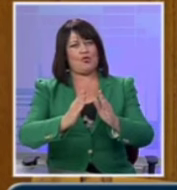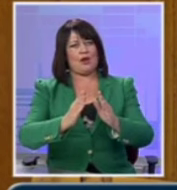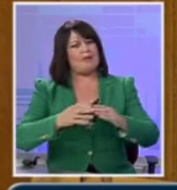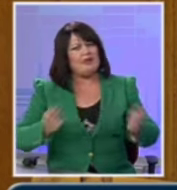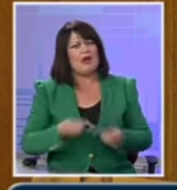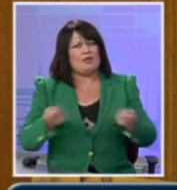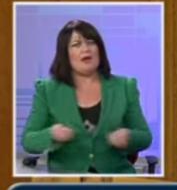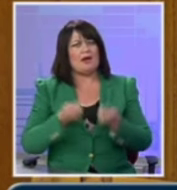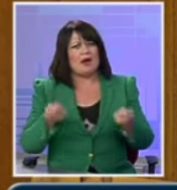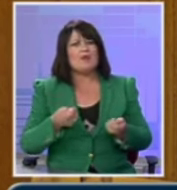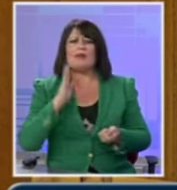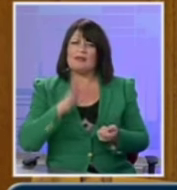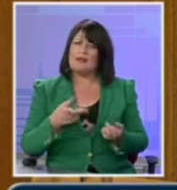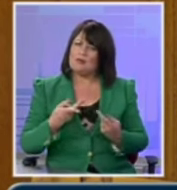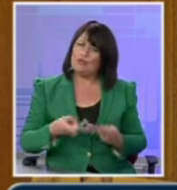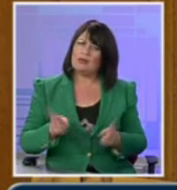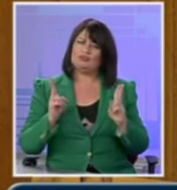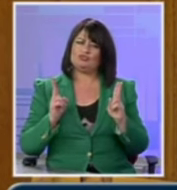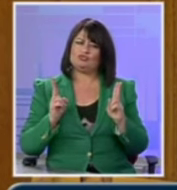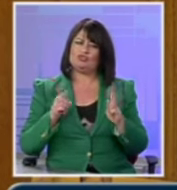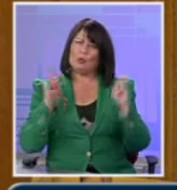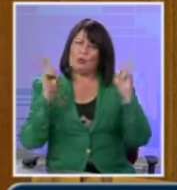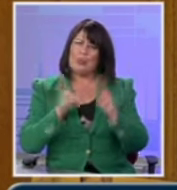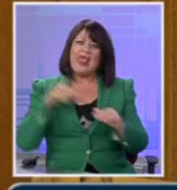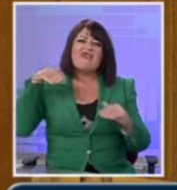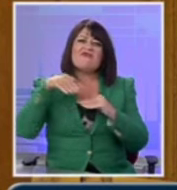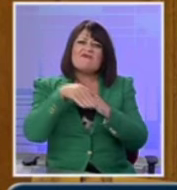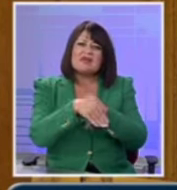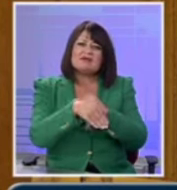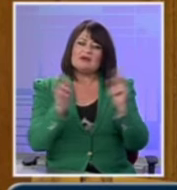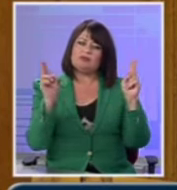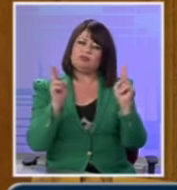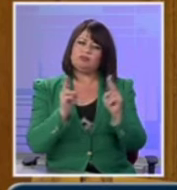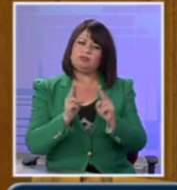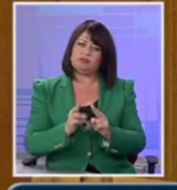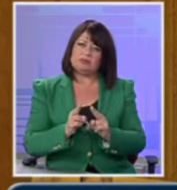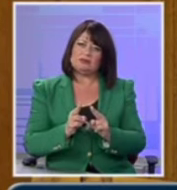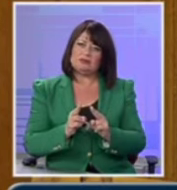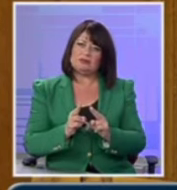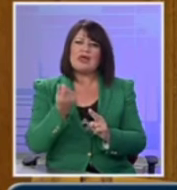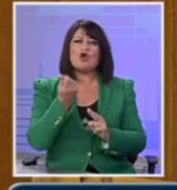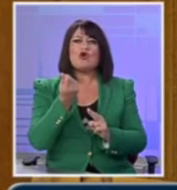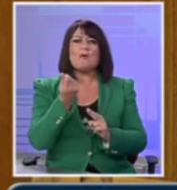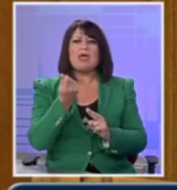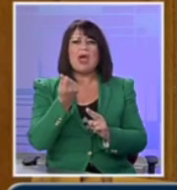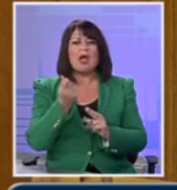υλοποιούνται, θα επιτρέψουν τον περιορισμό της ύφεσης και την ανάκαμψη της